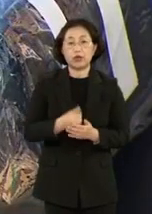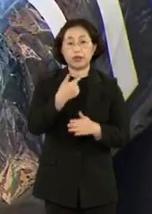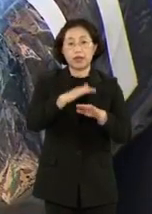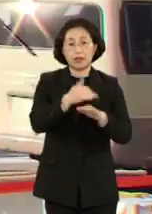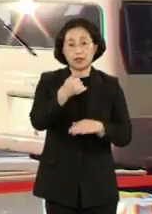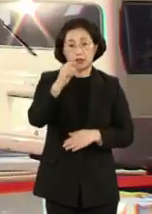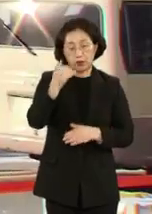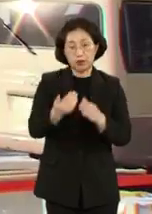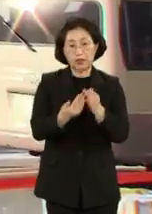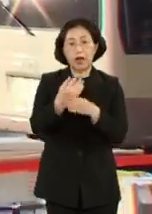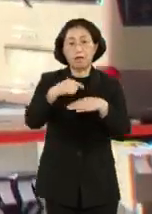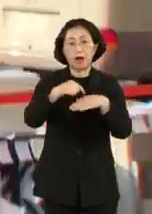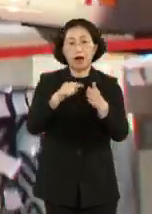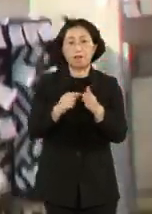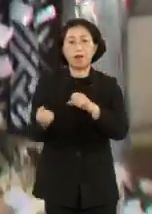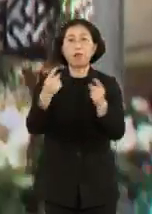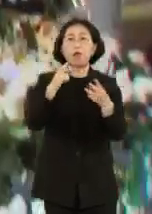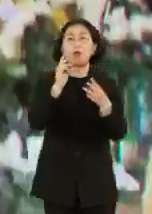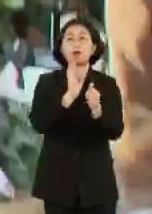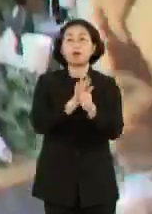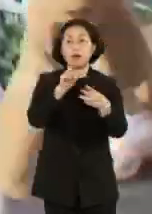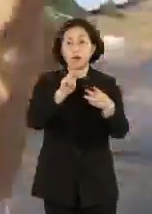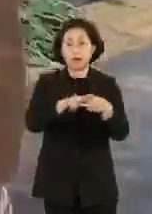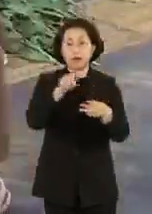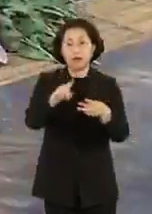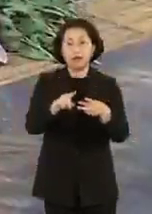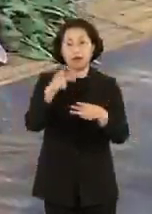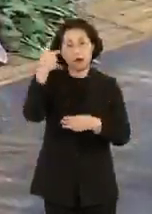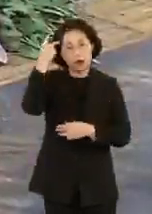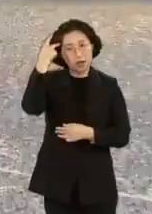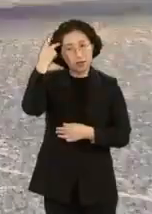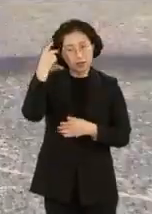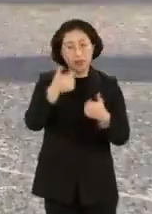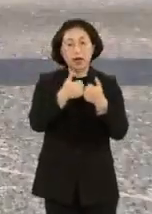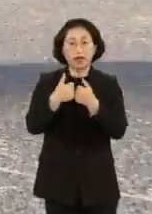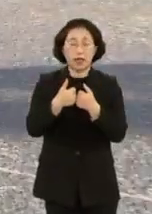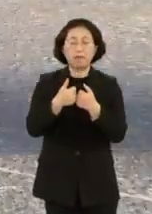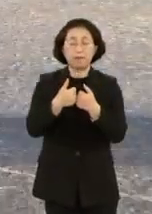충남 재난심리회복지원센터에서 정신심리상담을 받을 수 있습니다.